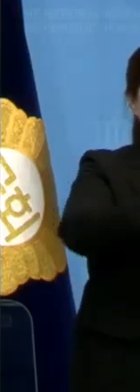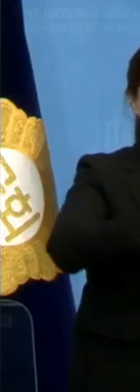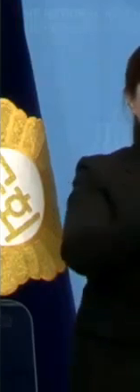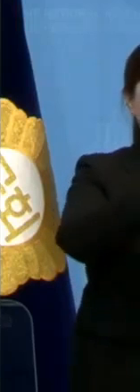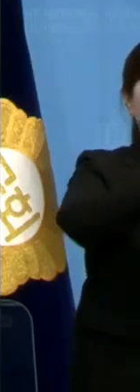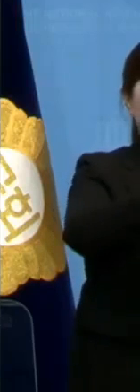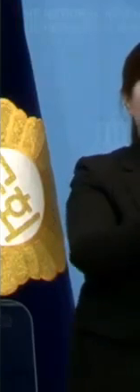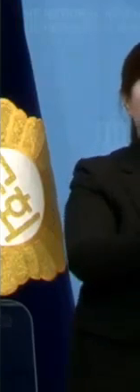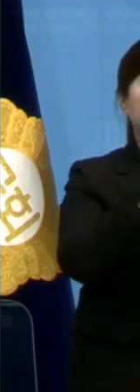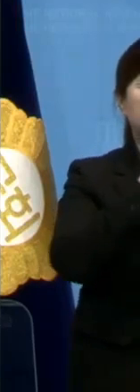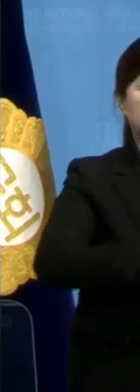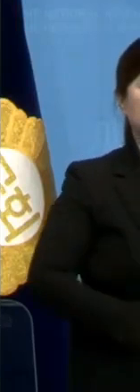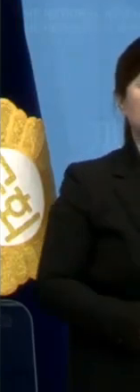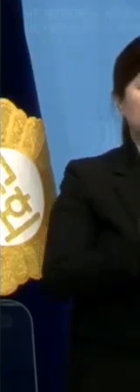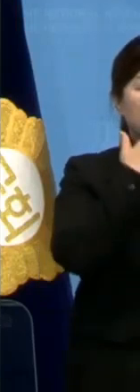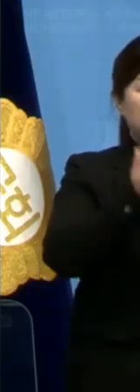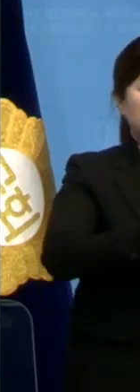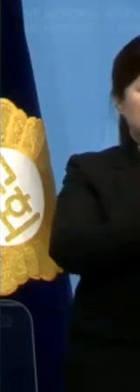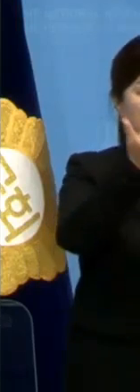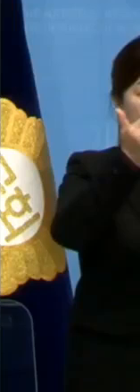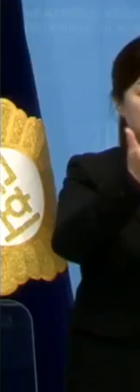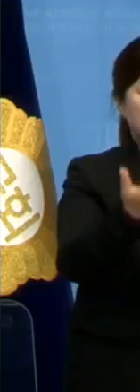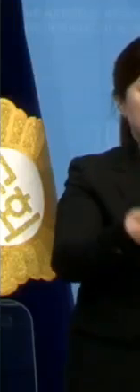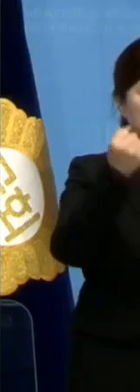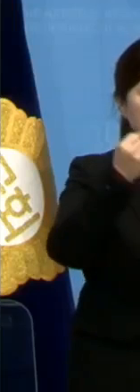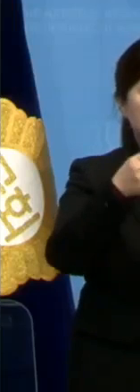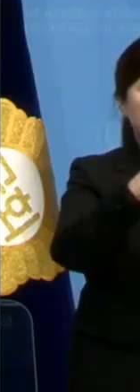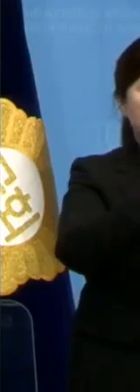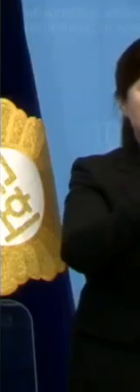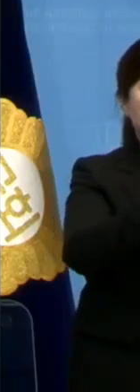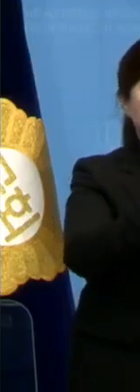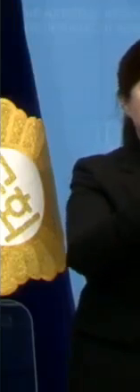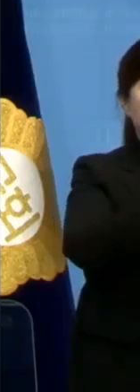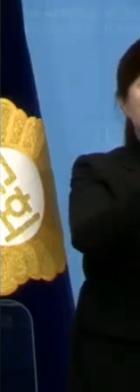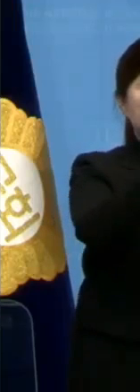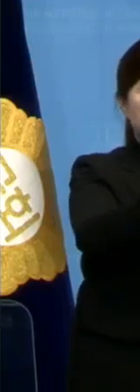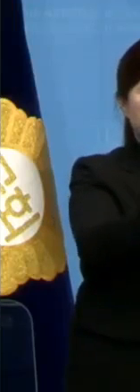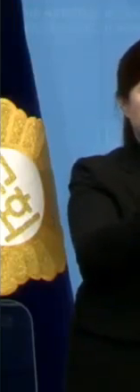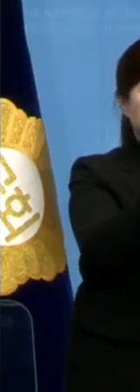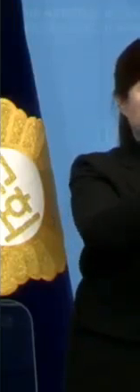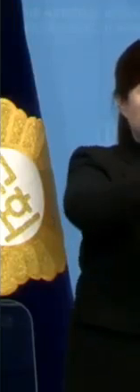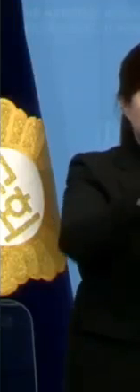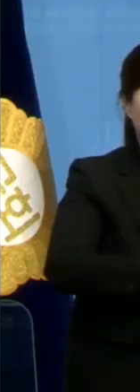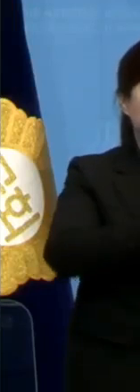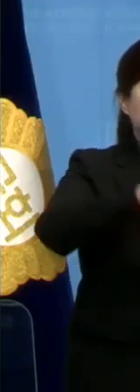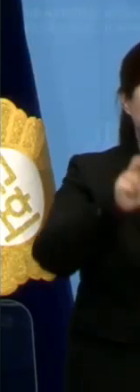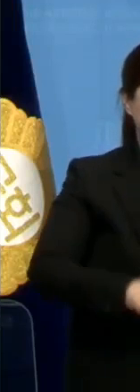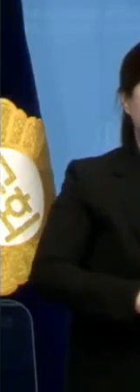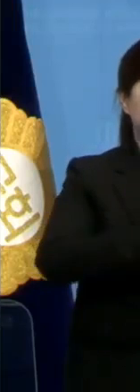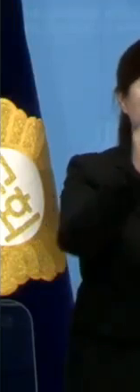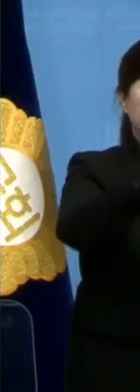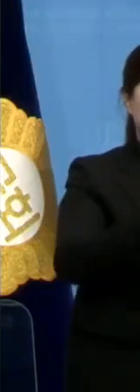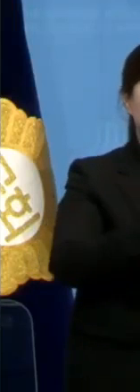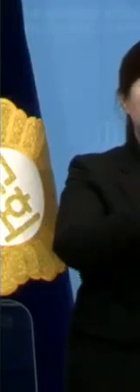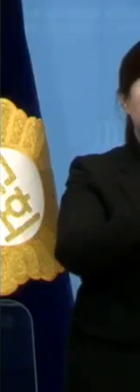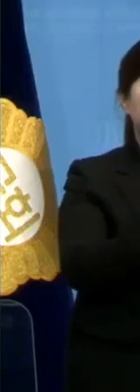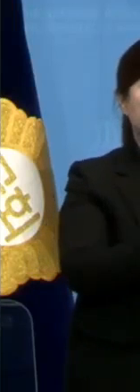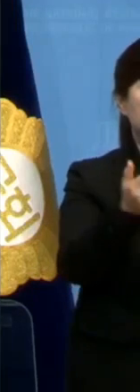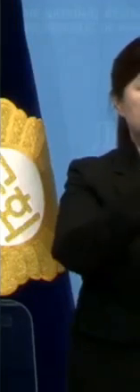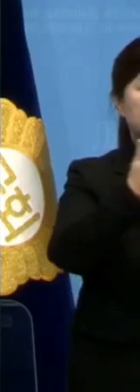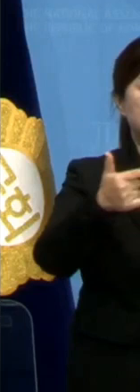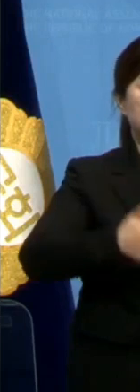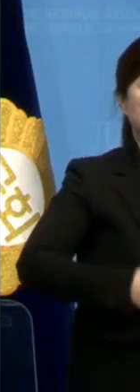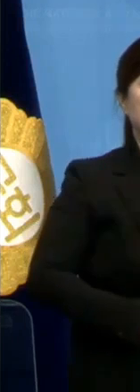불과하고 서울시 시립병원 의사의 이직률도 19.2%에 이를 정도로 높게 나타나고